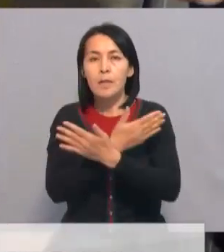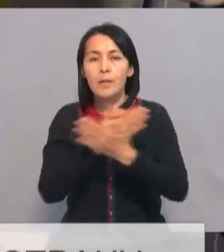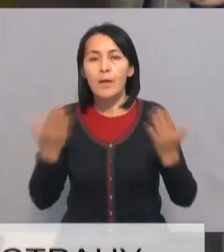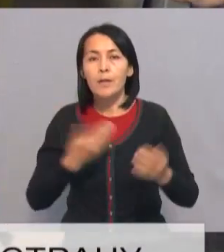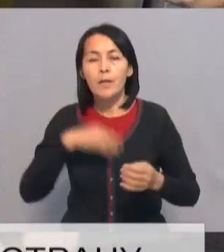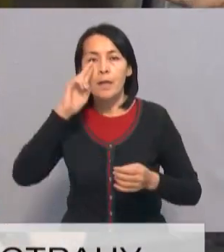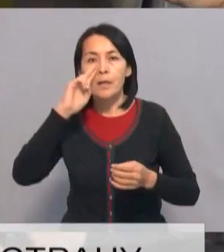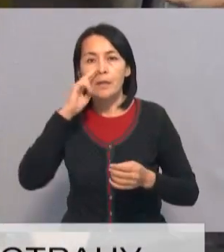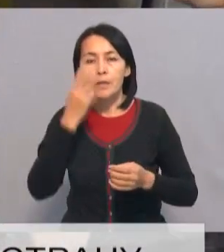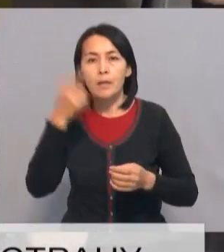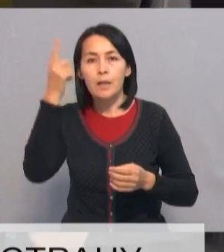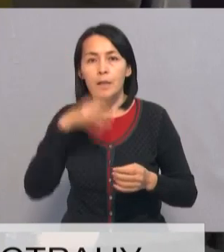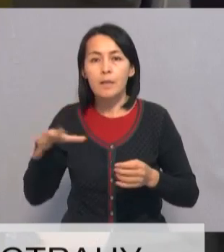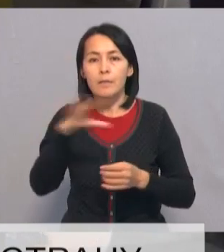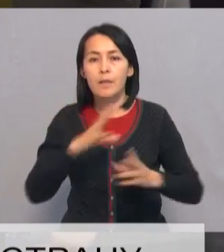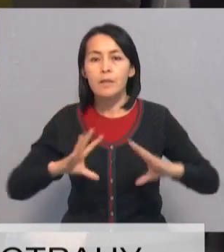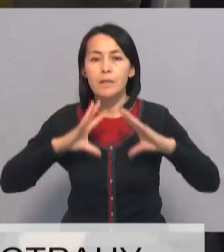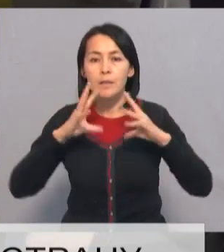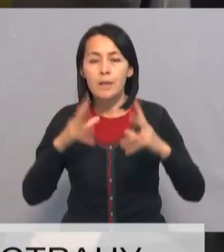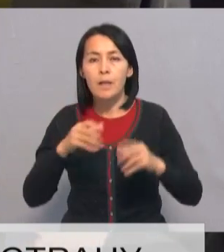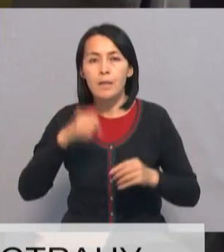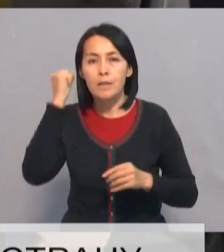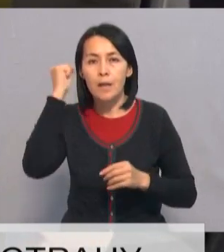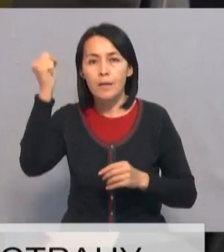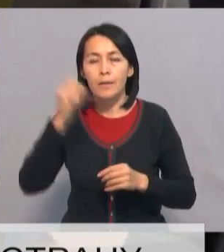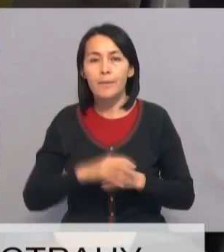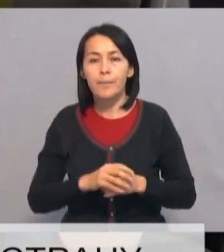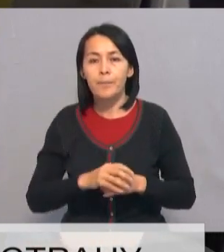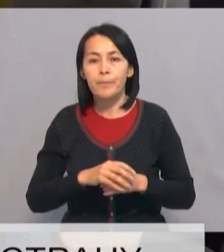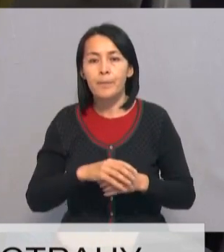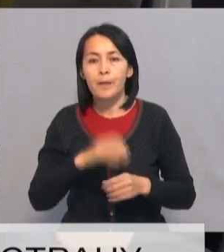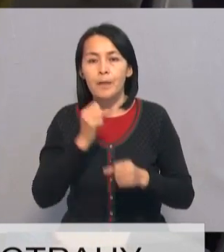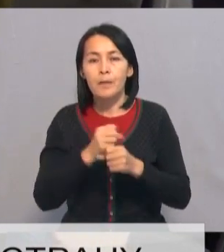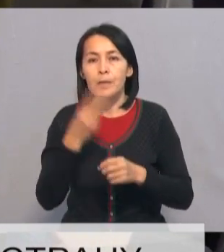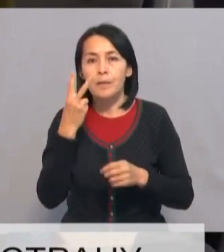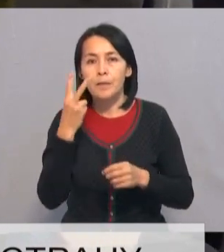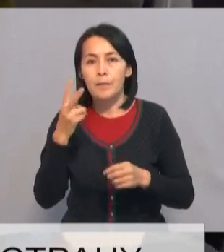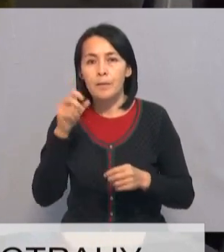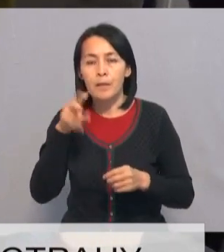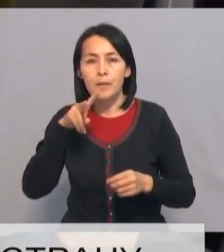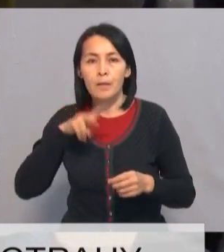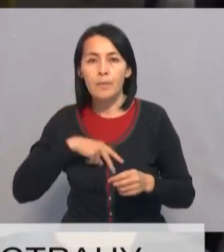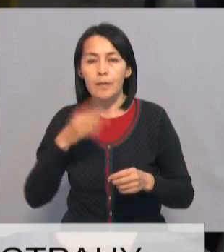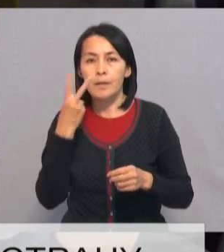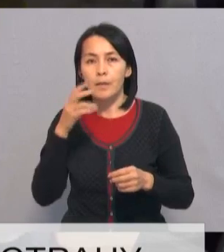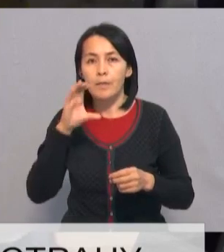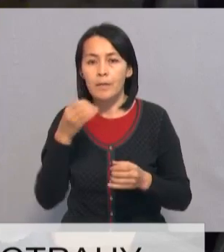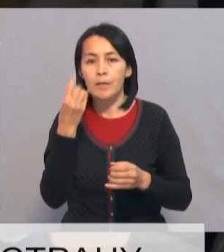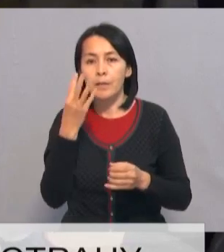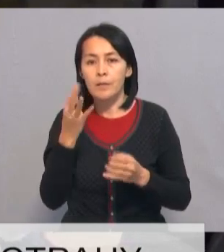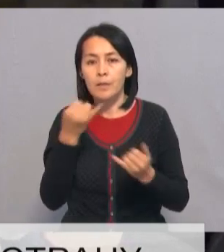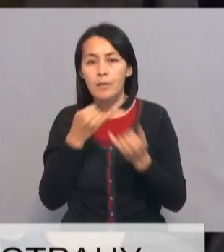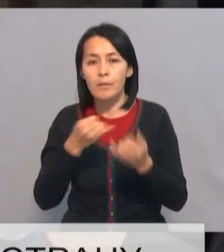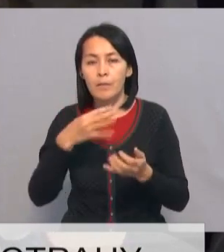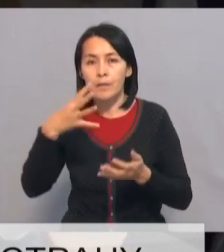наш Шымкент знали и Поднебесный в Китае. Заработали две золотые медали, две серебряные и четыре бронзовые